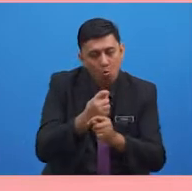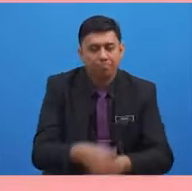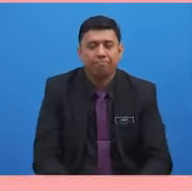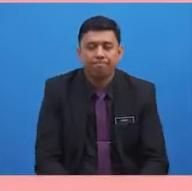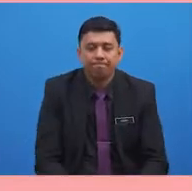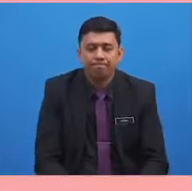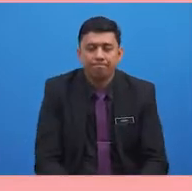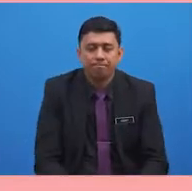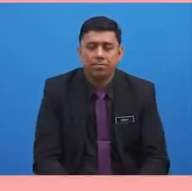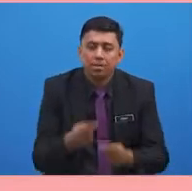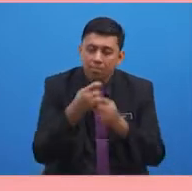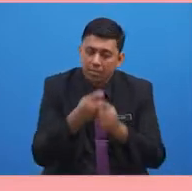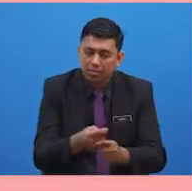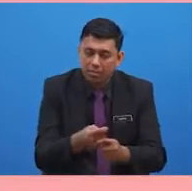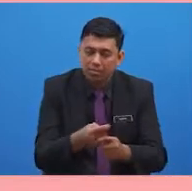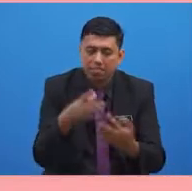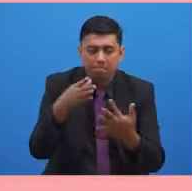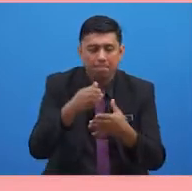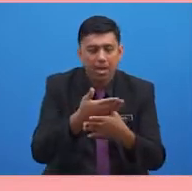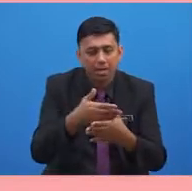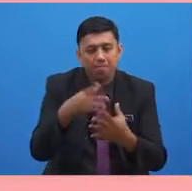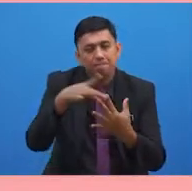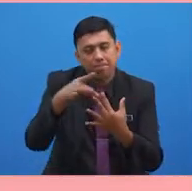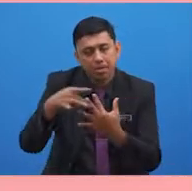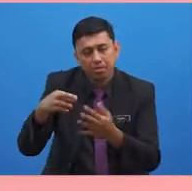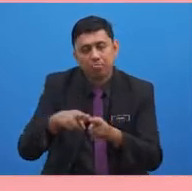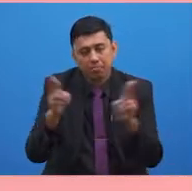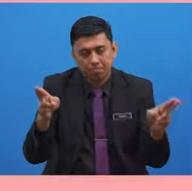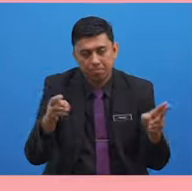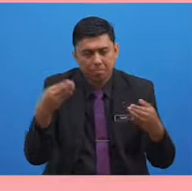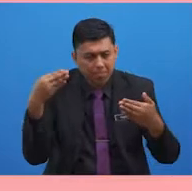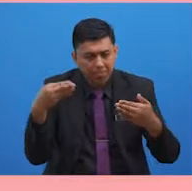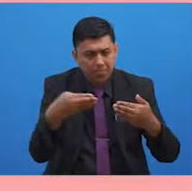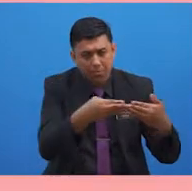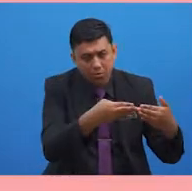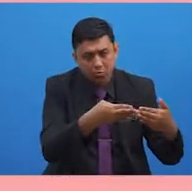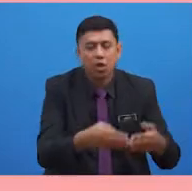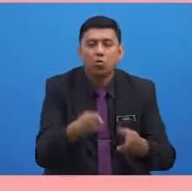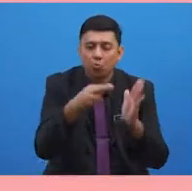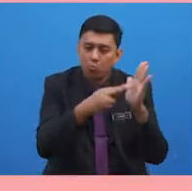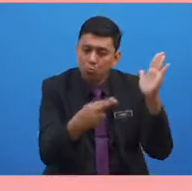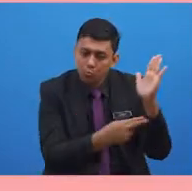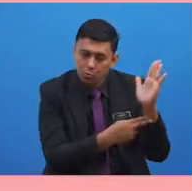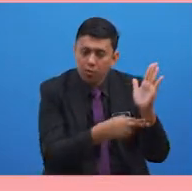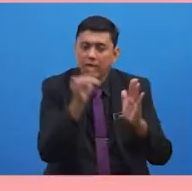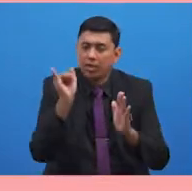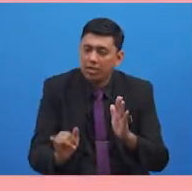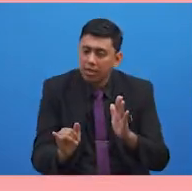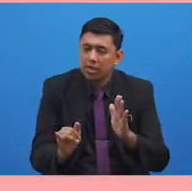tahun. Penentuan bahagian pilihan raya mestilah berpandukan undang-undang yang